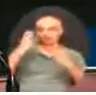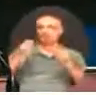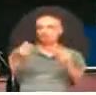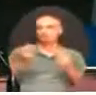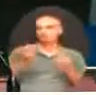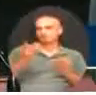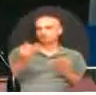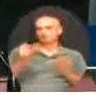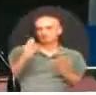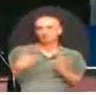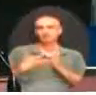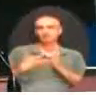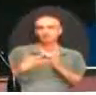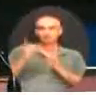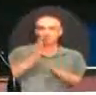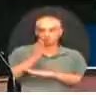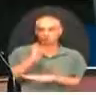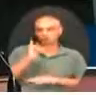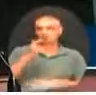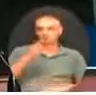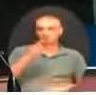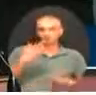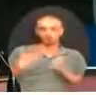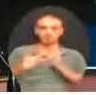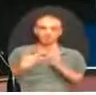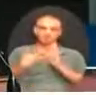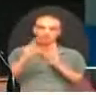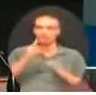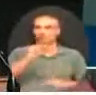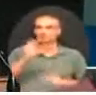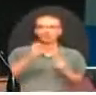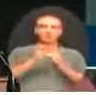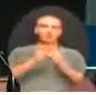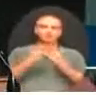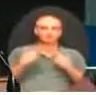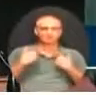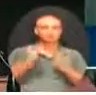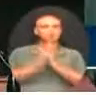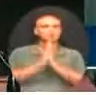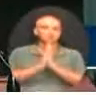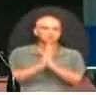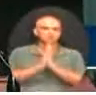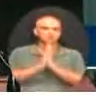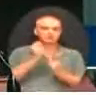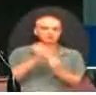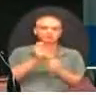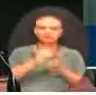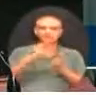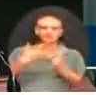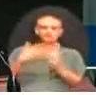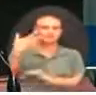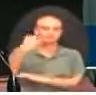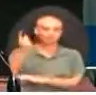בעקבות פניות רבות מהציבור, והוא אכן יבדוק גם את סוגיית הכרטיסים. אני היום ביקשתי מנציגי מבקר